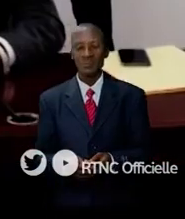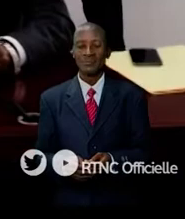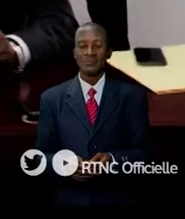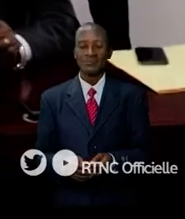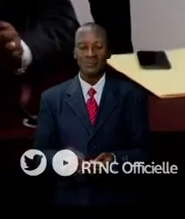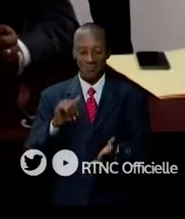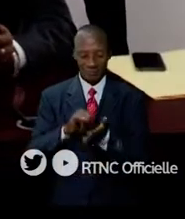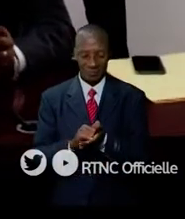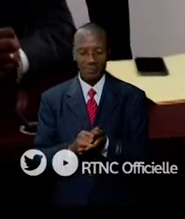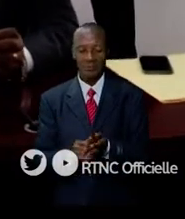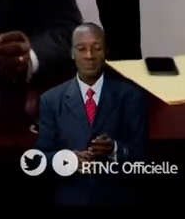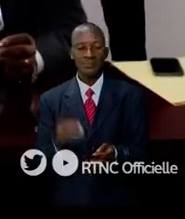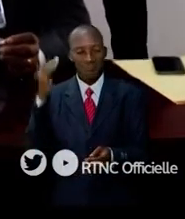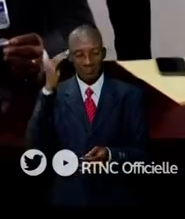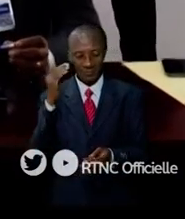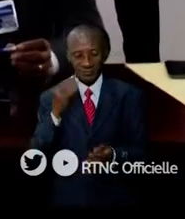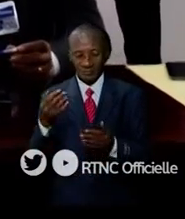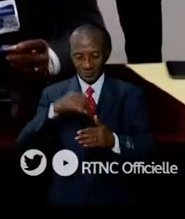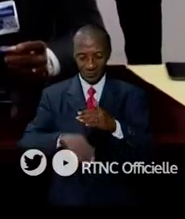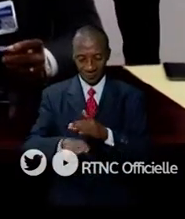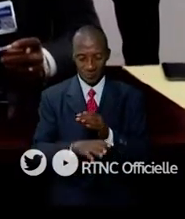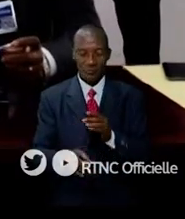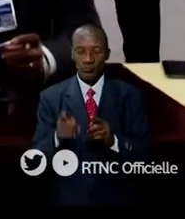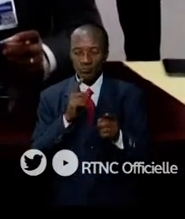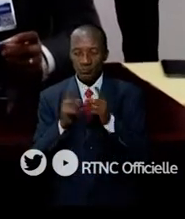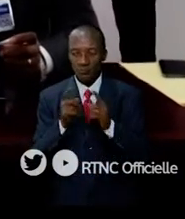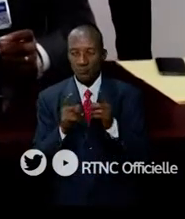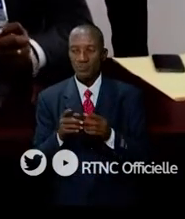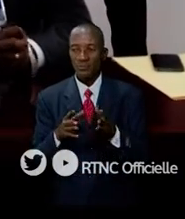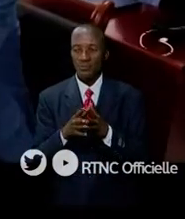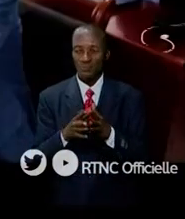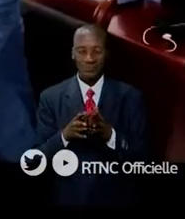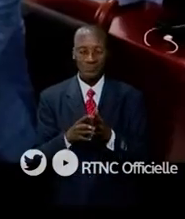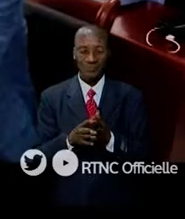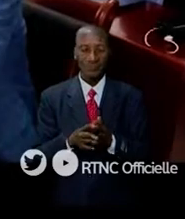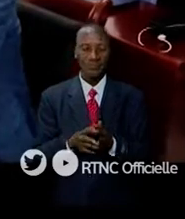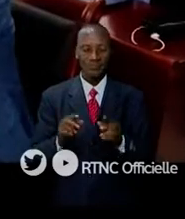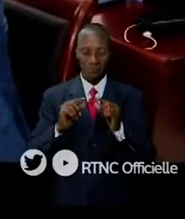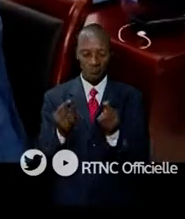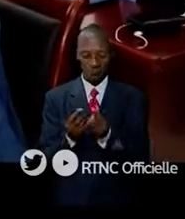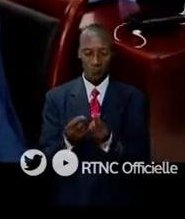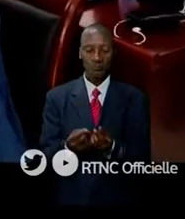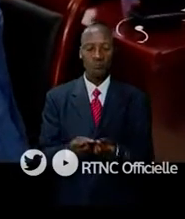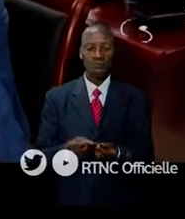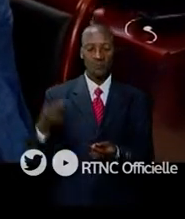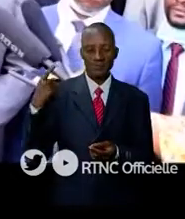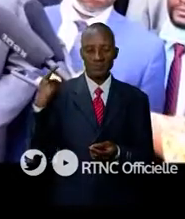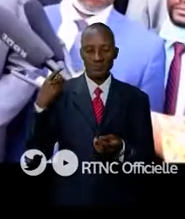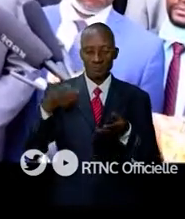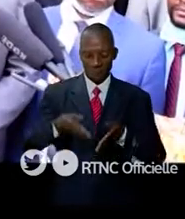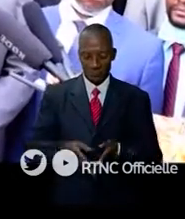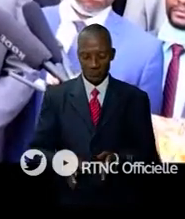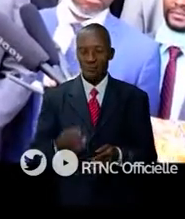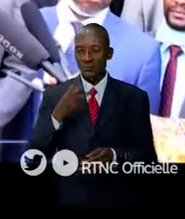par le vice-premier ministre, ministre de l'Intérieur, Sécurité et Affaires Coutumières et les caucus de parlementaires du Nord Kivu. Ces